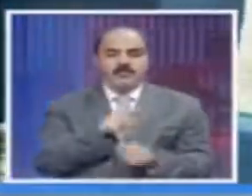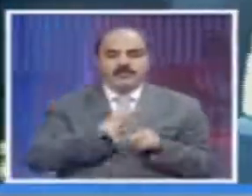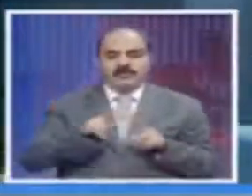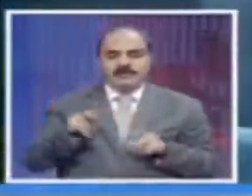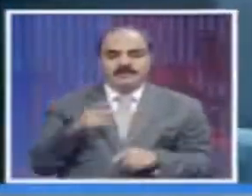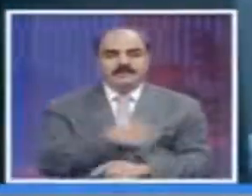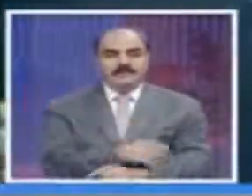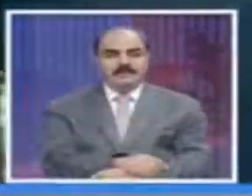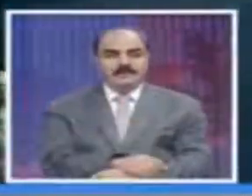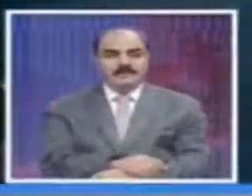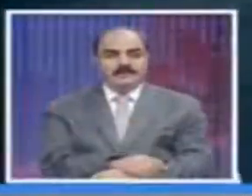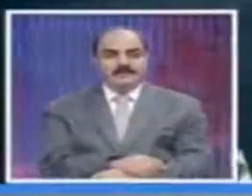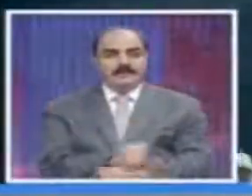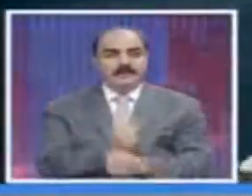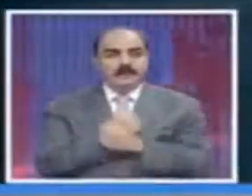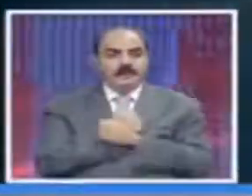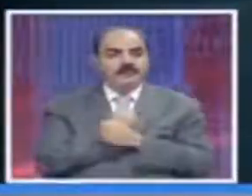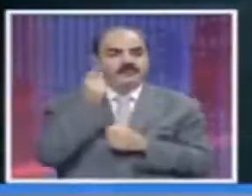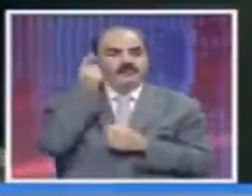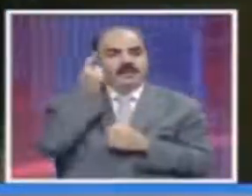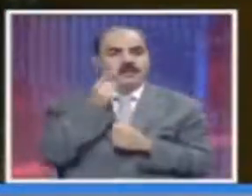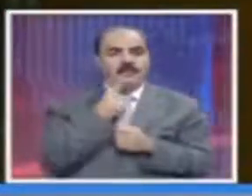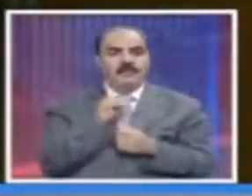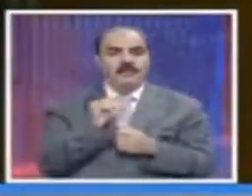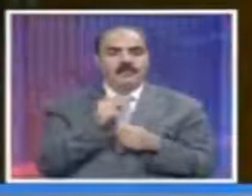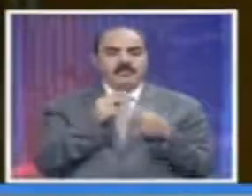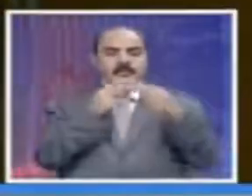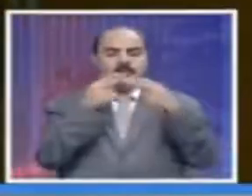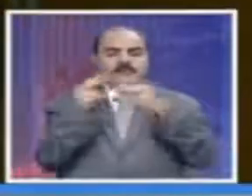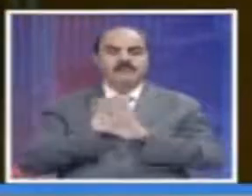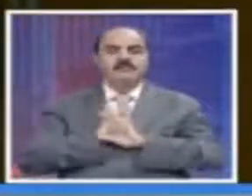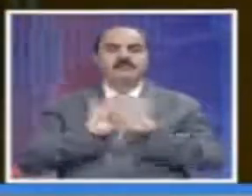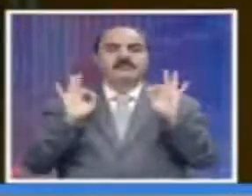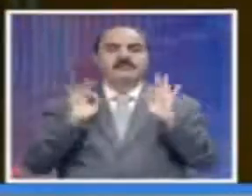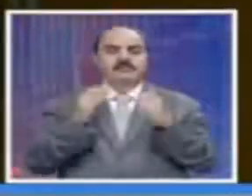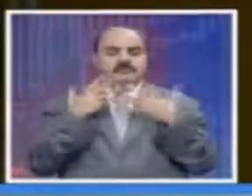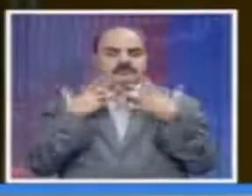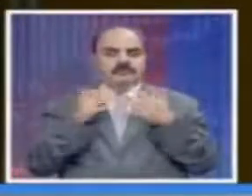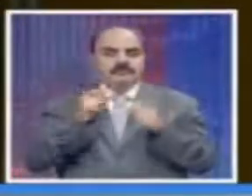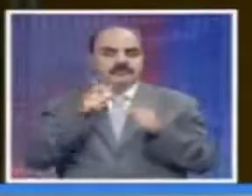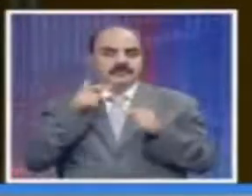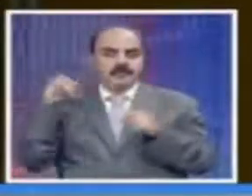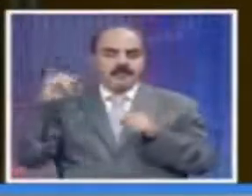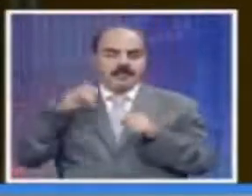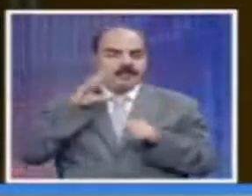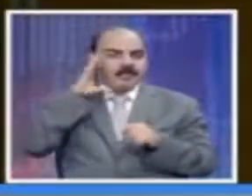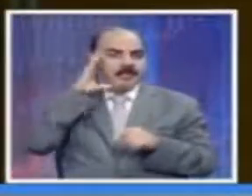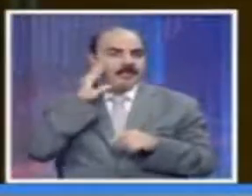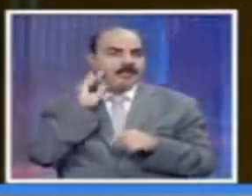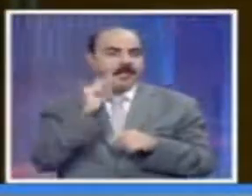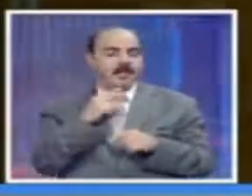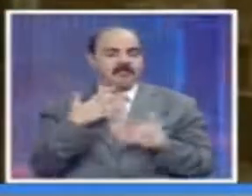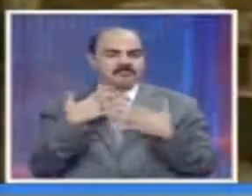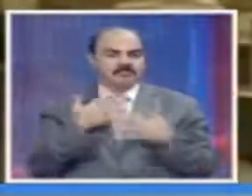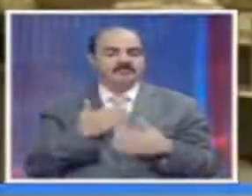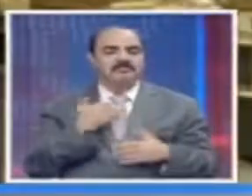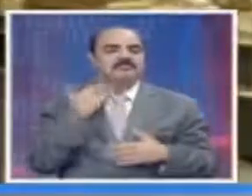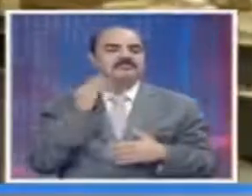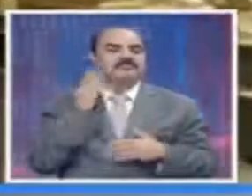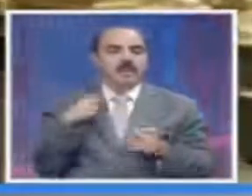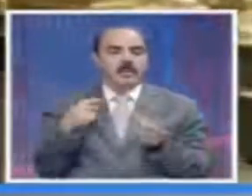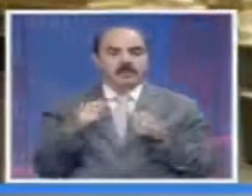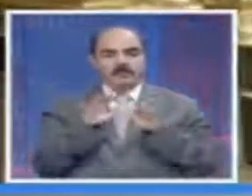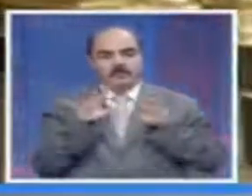أثرية. متحف شرم الشيخ حلم يتحقق ووجهة سياحية على أرض مصرية وفق أحدث التقنيات